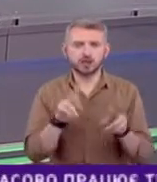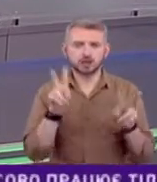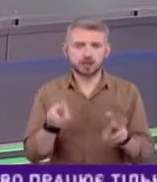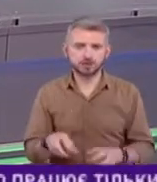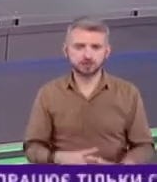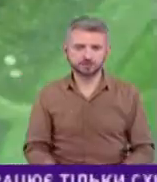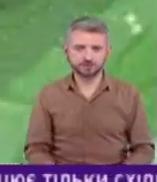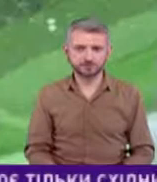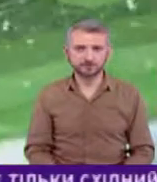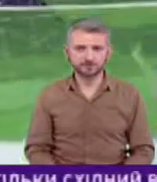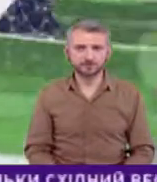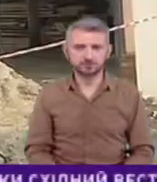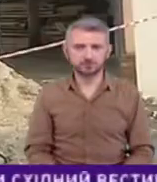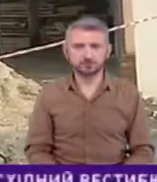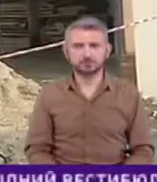таке.